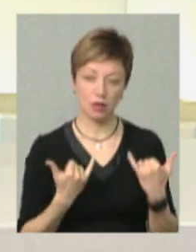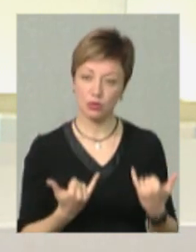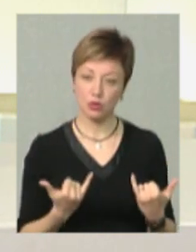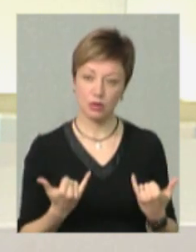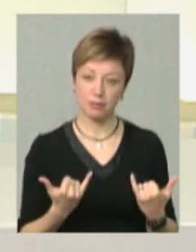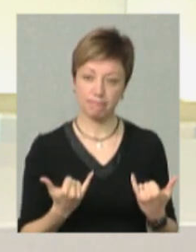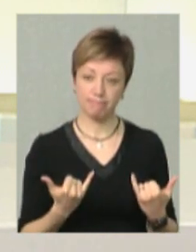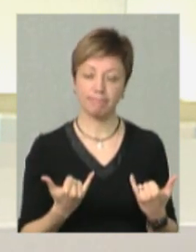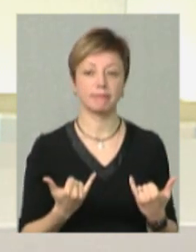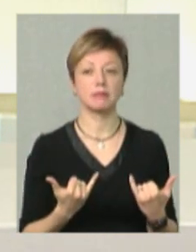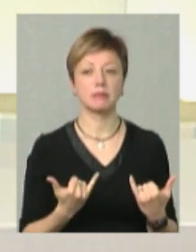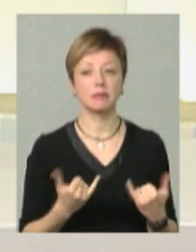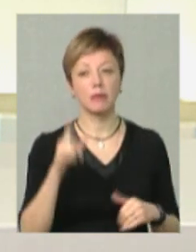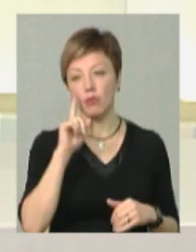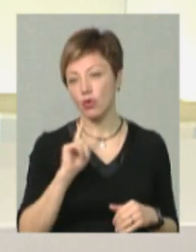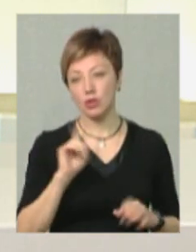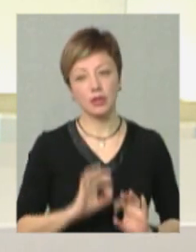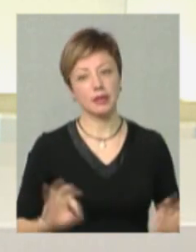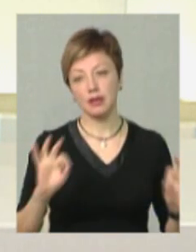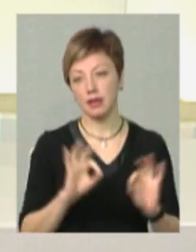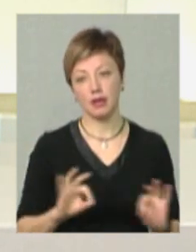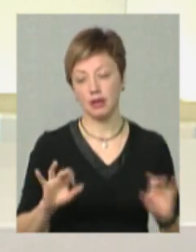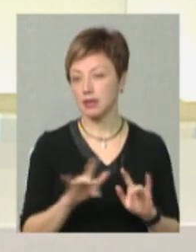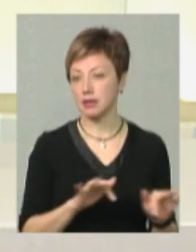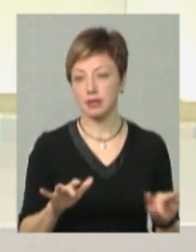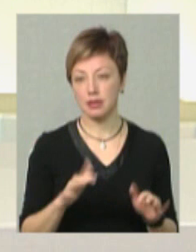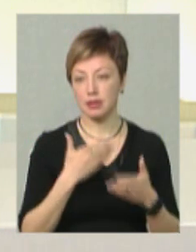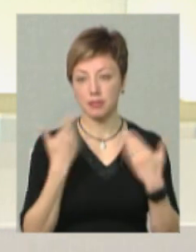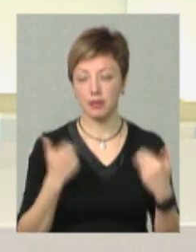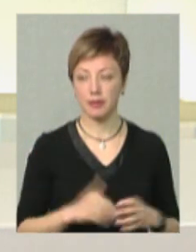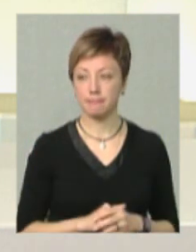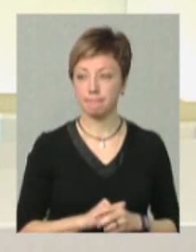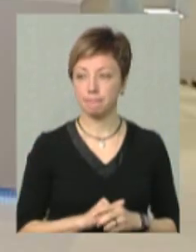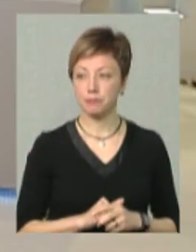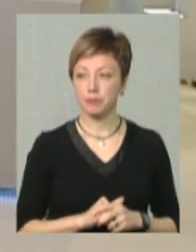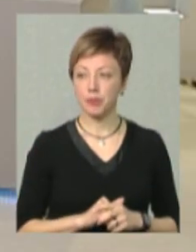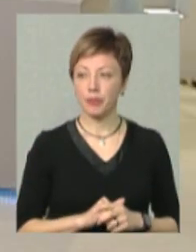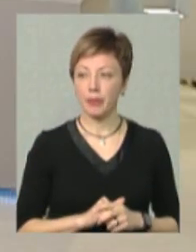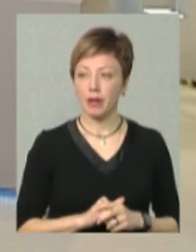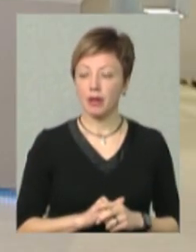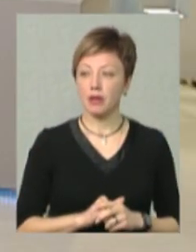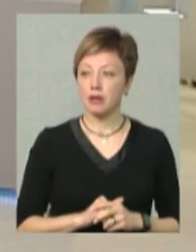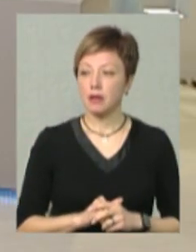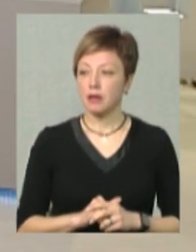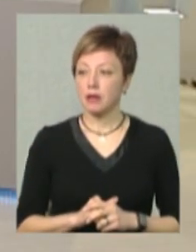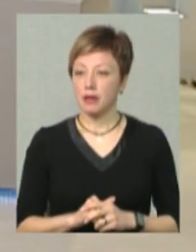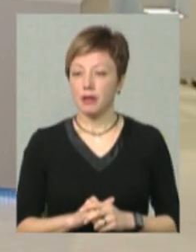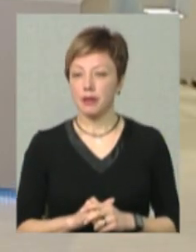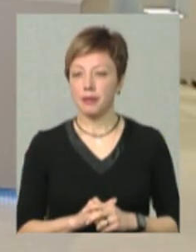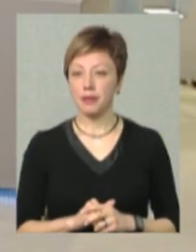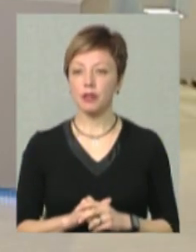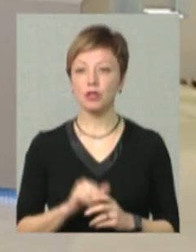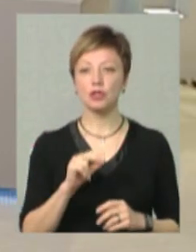сьогодні поки що ніяких дій щодо них не проводиться. Чи є у нас такі пенсіонери,